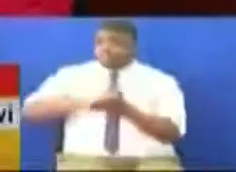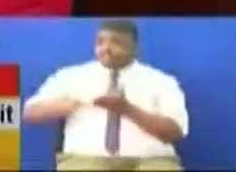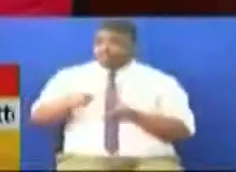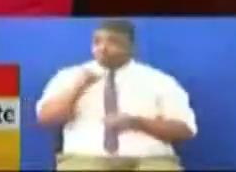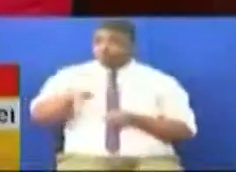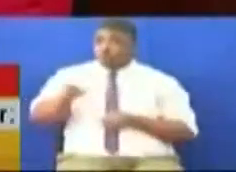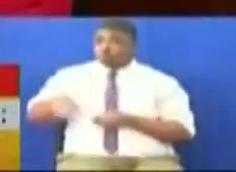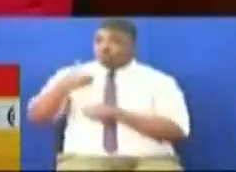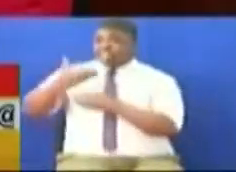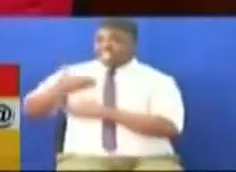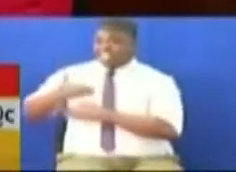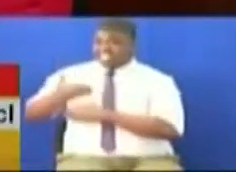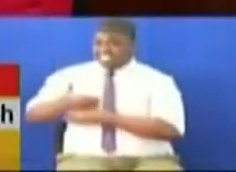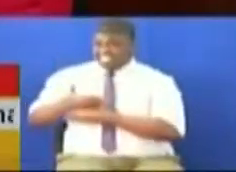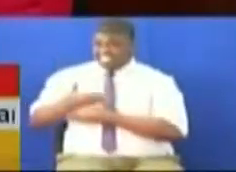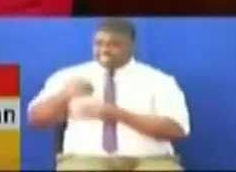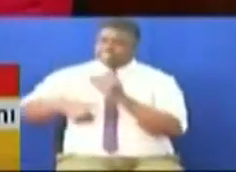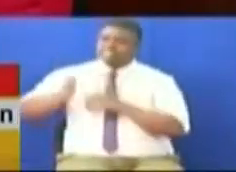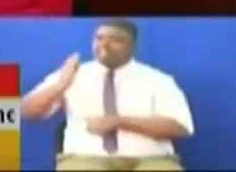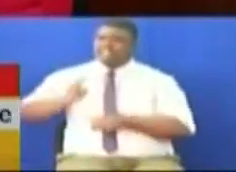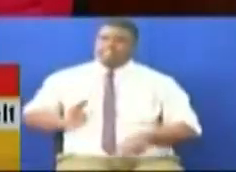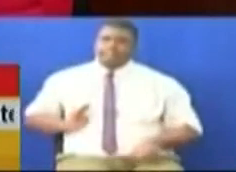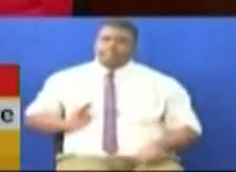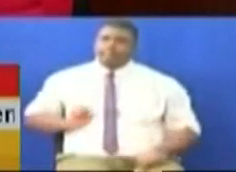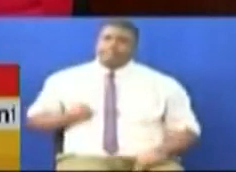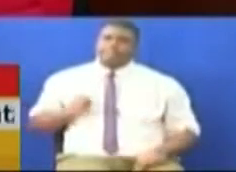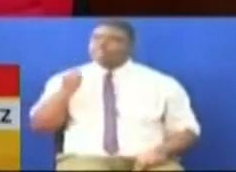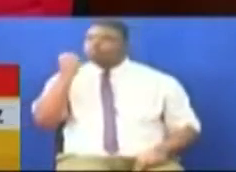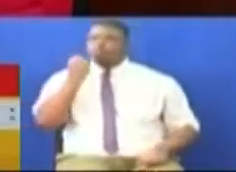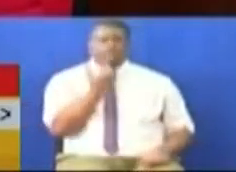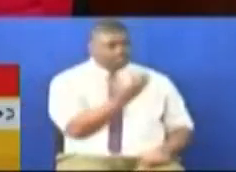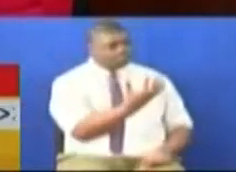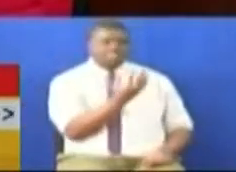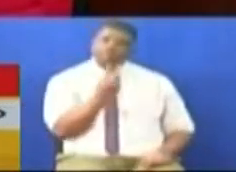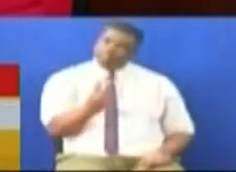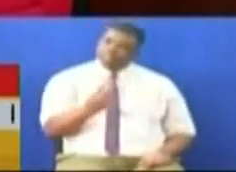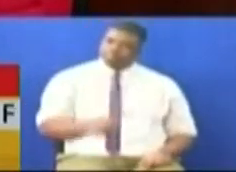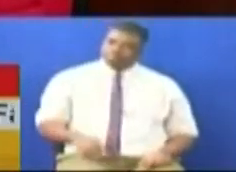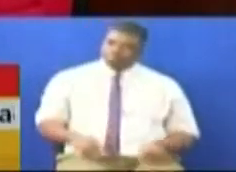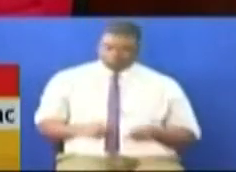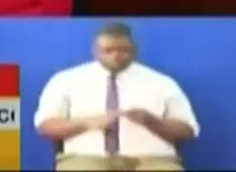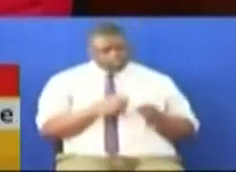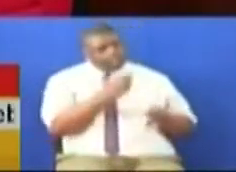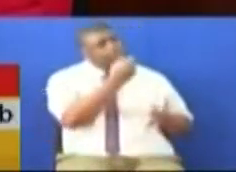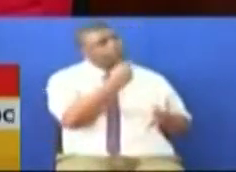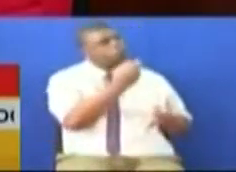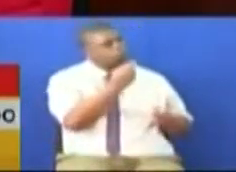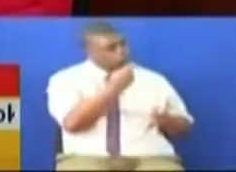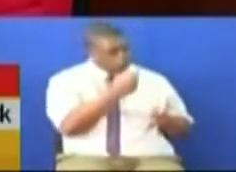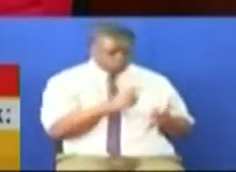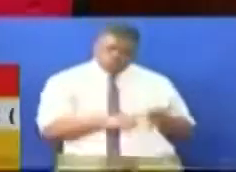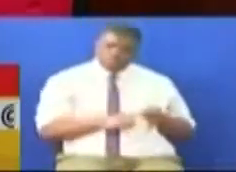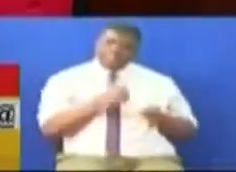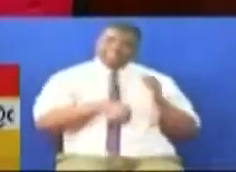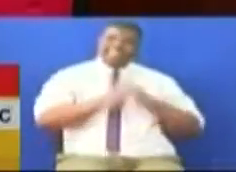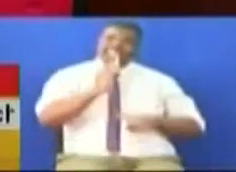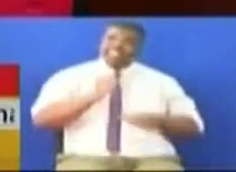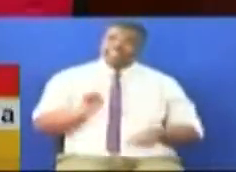kuimba na kufanya nini ilikuwa ni zaidi ya milioni 52, posho za kujikimu